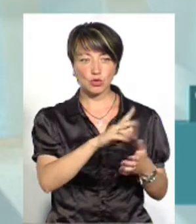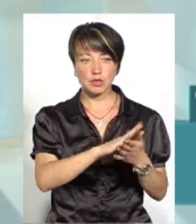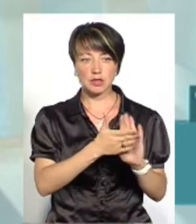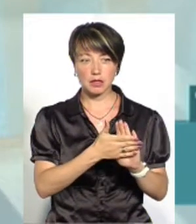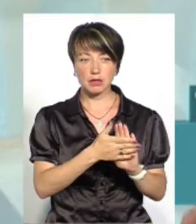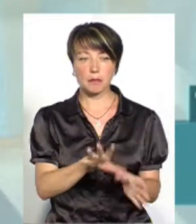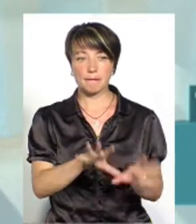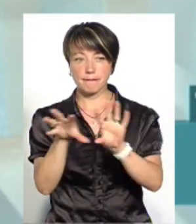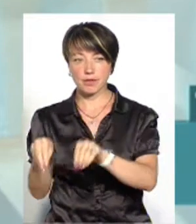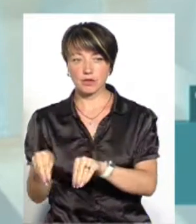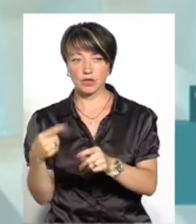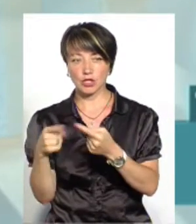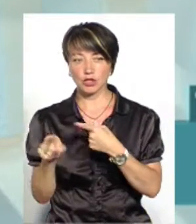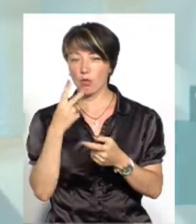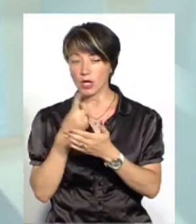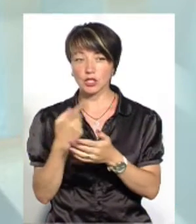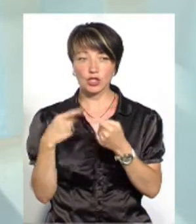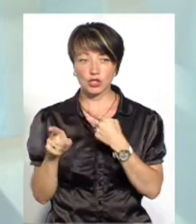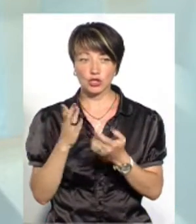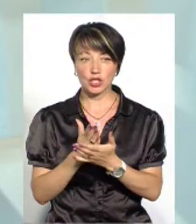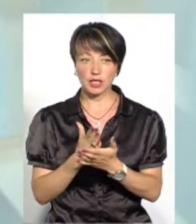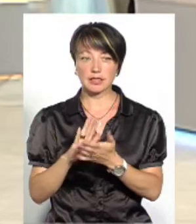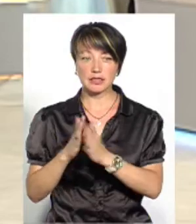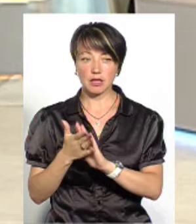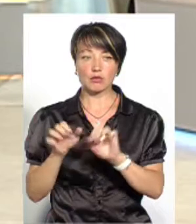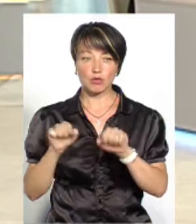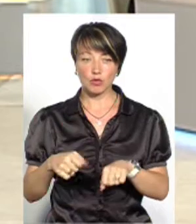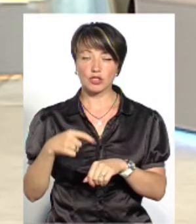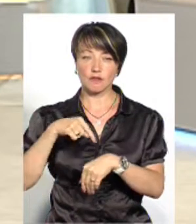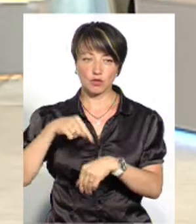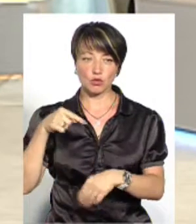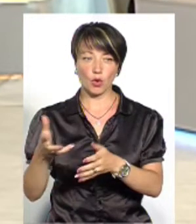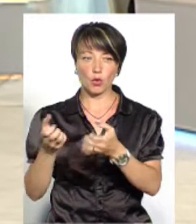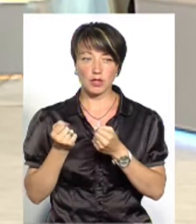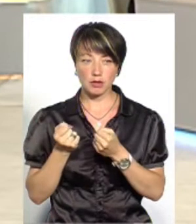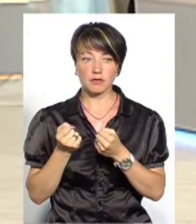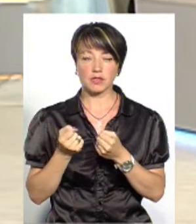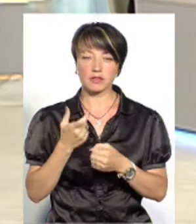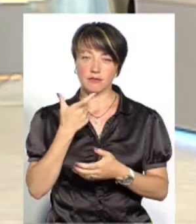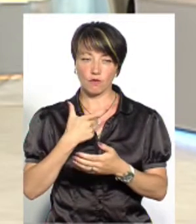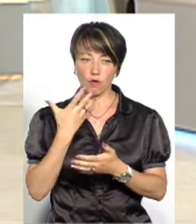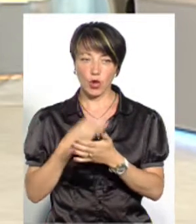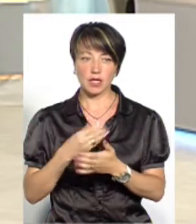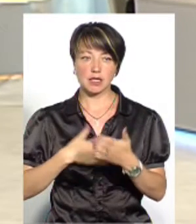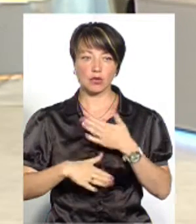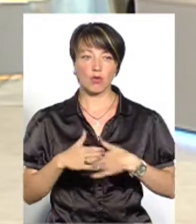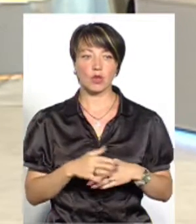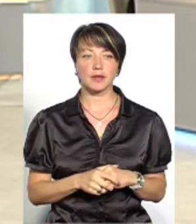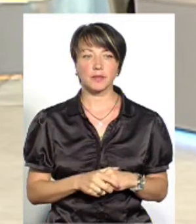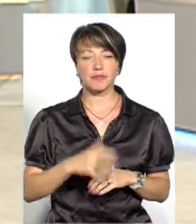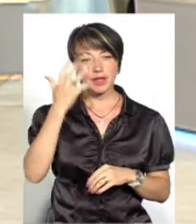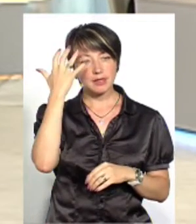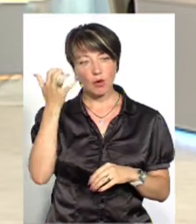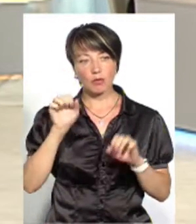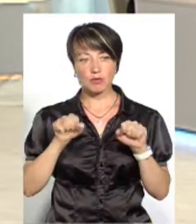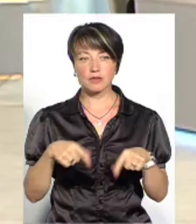він відбувається, і його просто переключити, показати, що є інший трошечки стан, який він може отримувати своє задоволення. Ну, це про